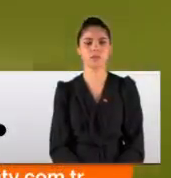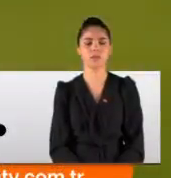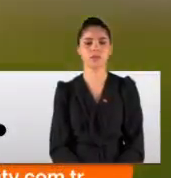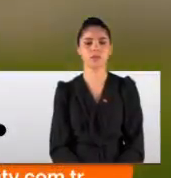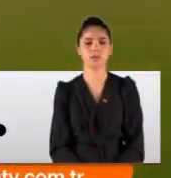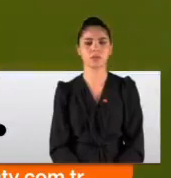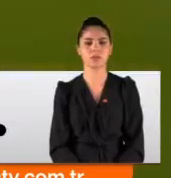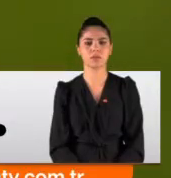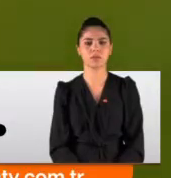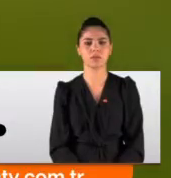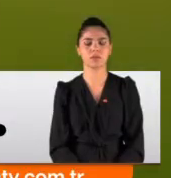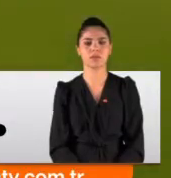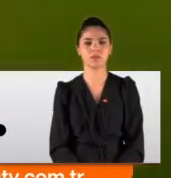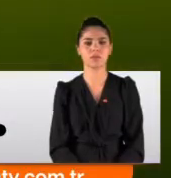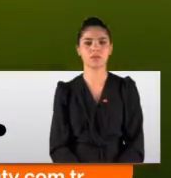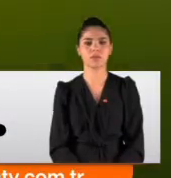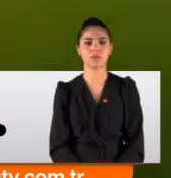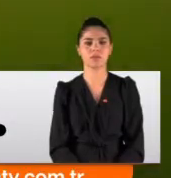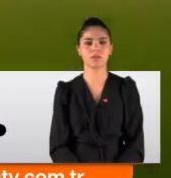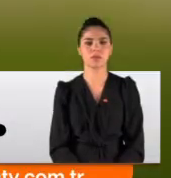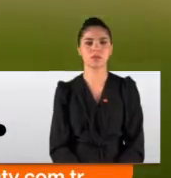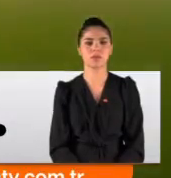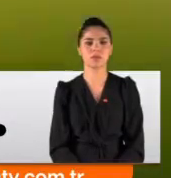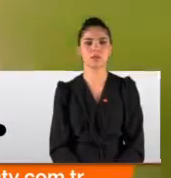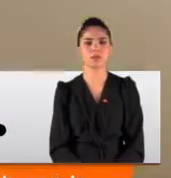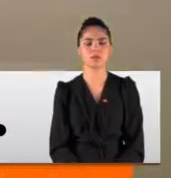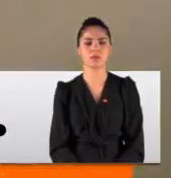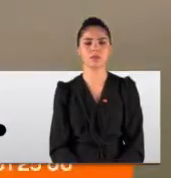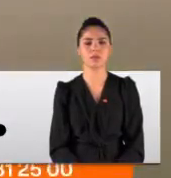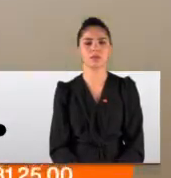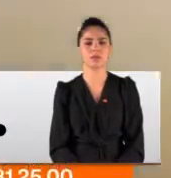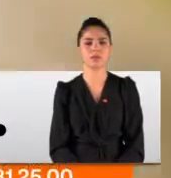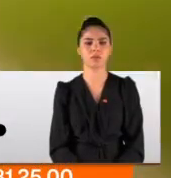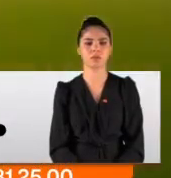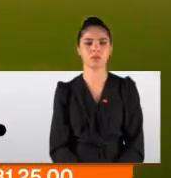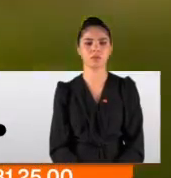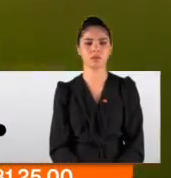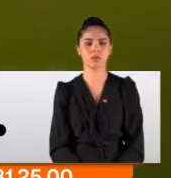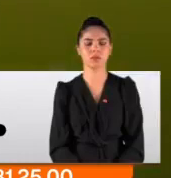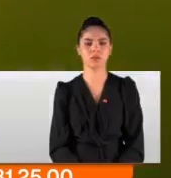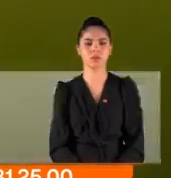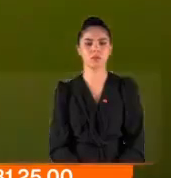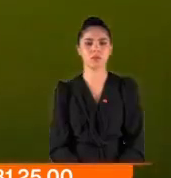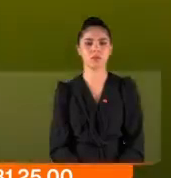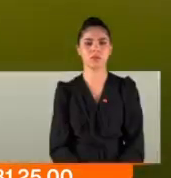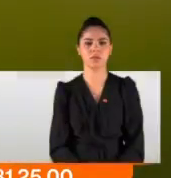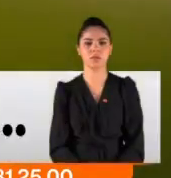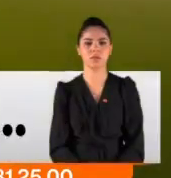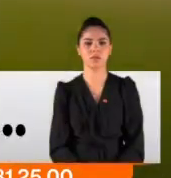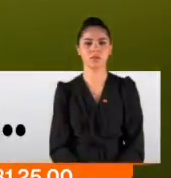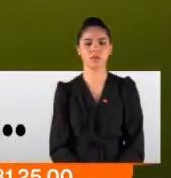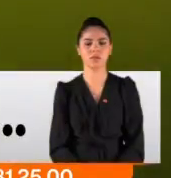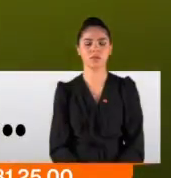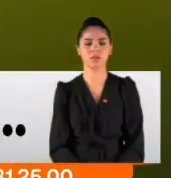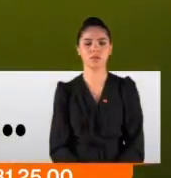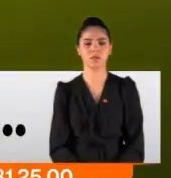Arkadaşlar, imkanı olan herkes Atatürk Havalimanı'na gelsin. Yürüyerek gelin, koşarak gelin, yeter ki Atatürk Havalimanı'na gelin. Biraz